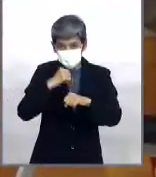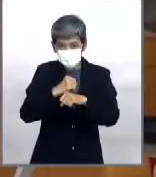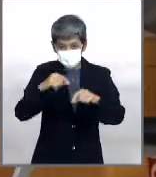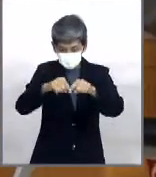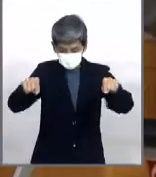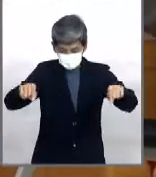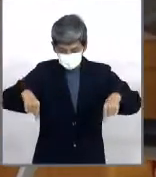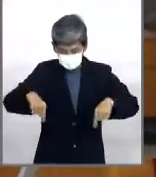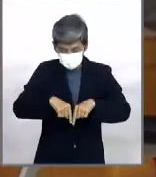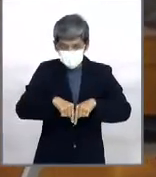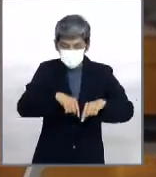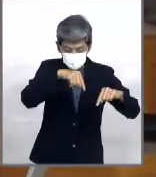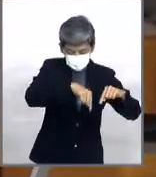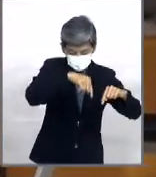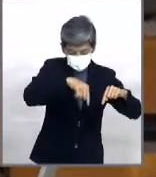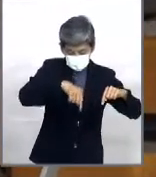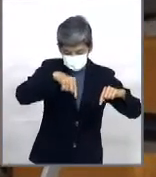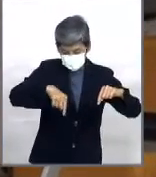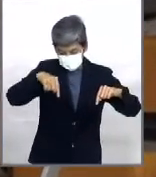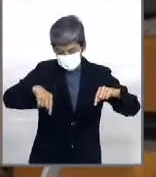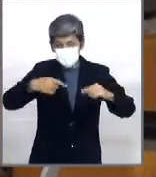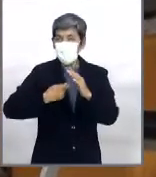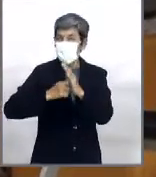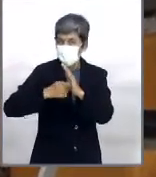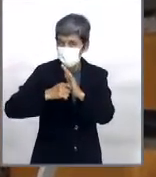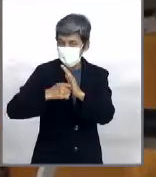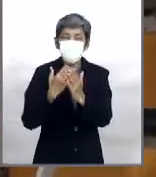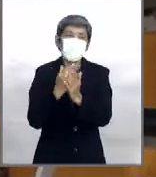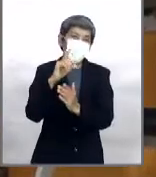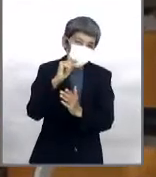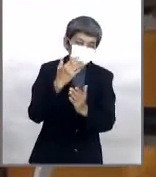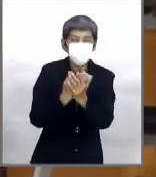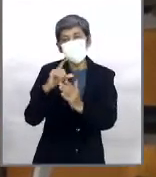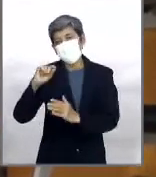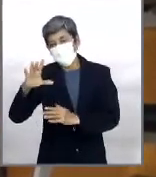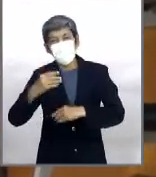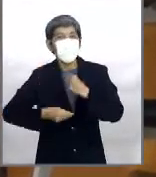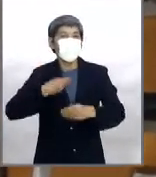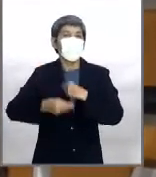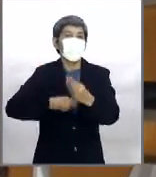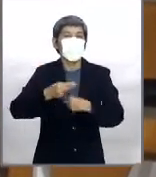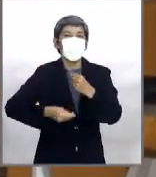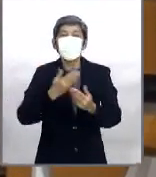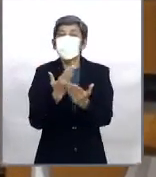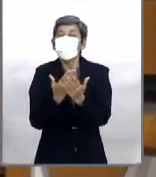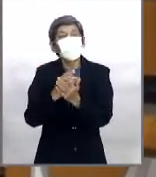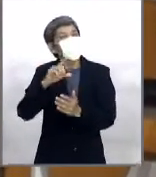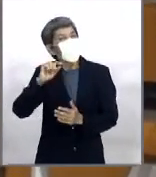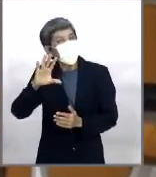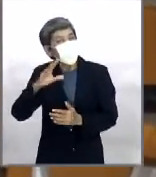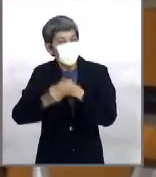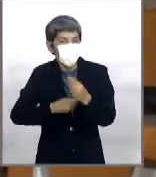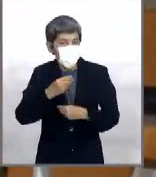นสี่เหลี่ยมยาวๆแล้วก็มาเจาะรูทำเป็นพวงกุญแจขาย20บาท25บาทเพื่ออย่างน้อยอยากขายของราคา25บา